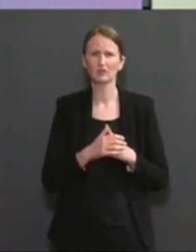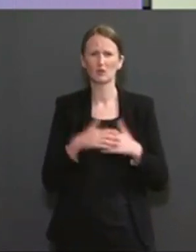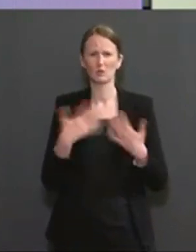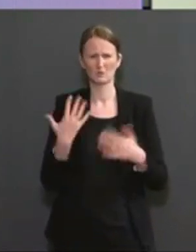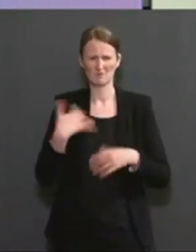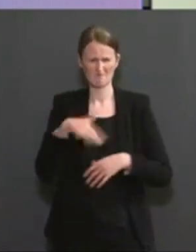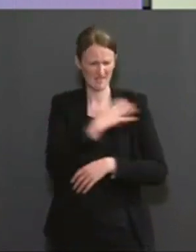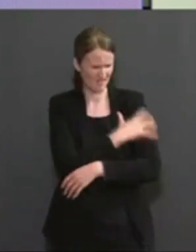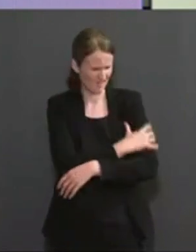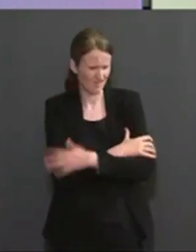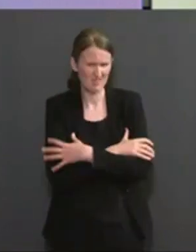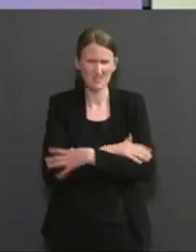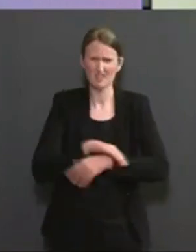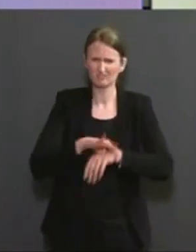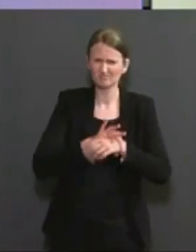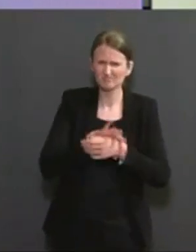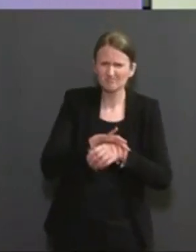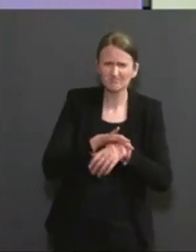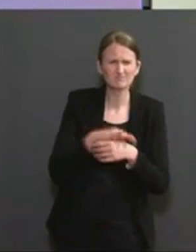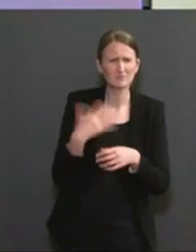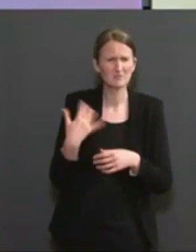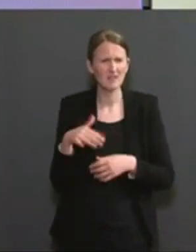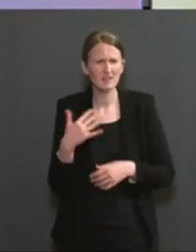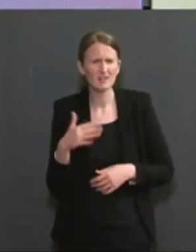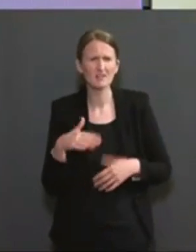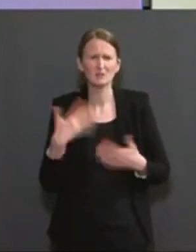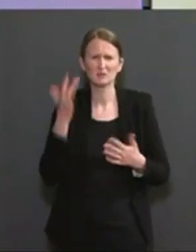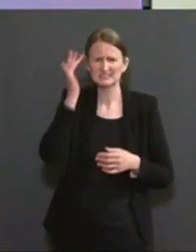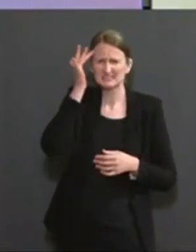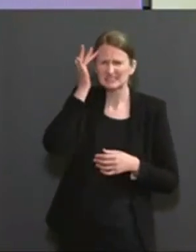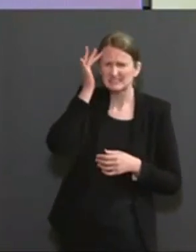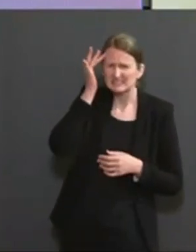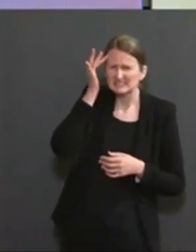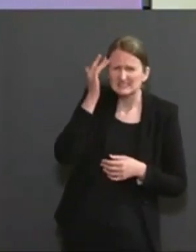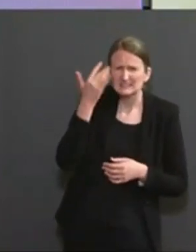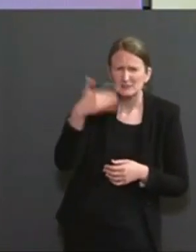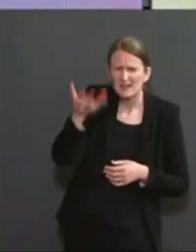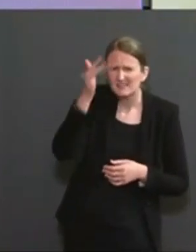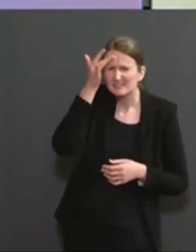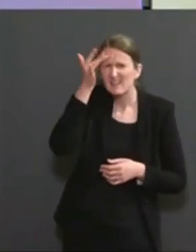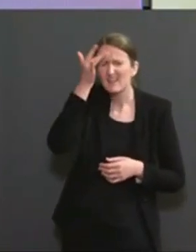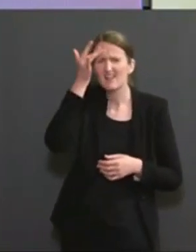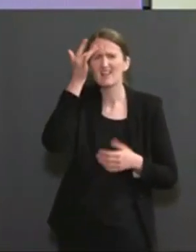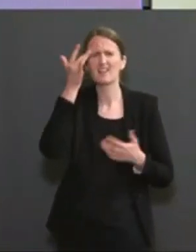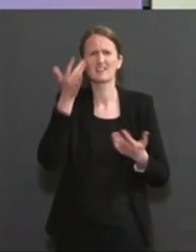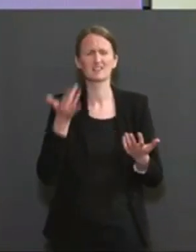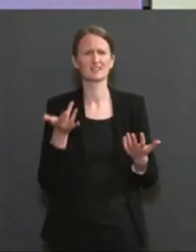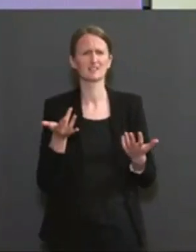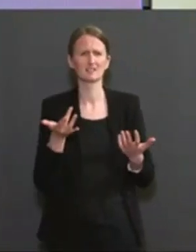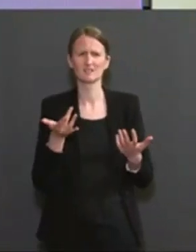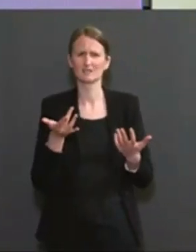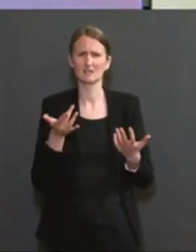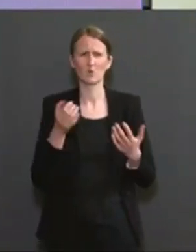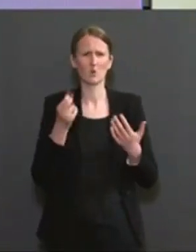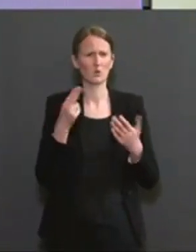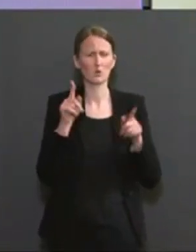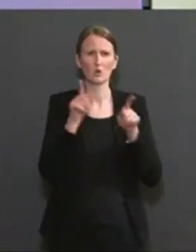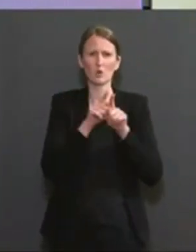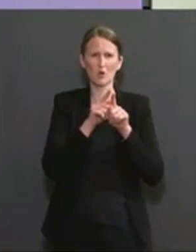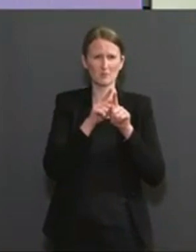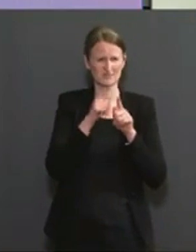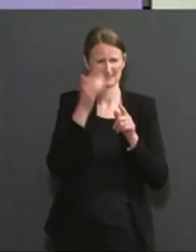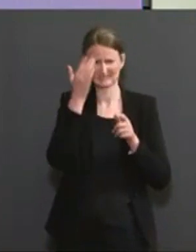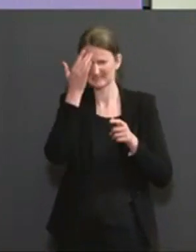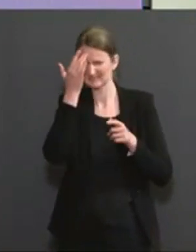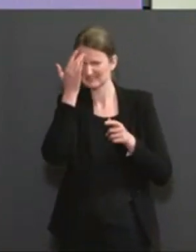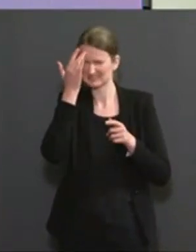Il s'agit de céphalées, donc de maux de tête assez peu spécifiques, assez diffus. Et dans le même contexte